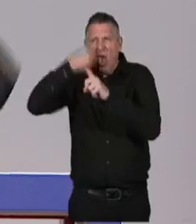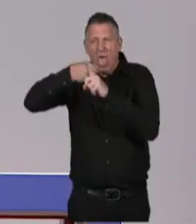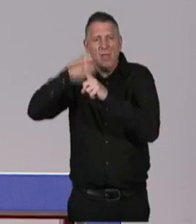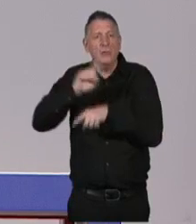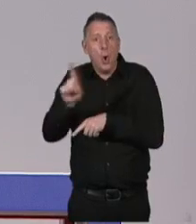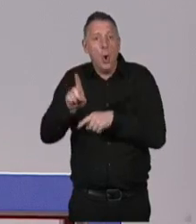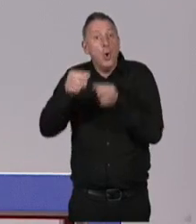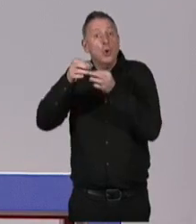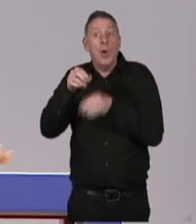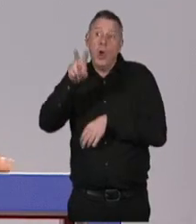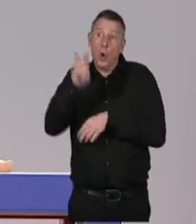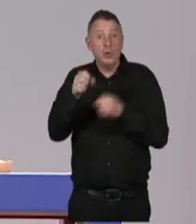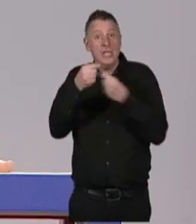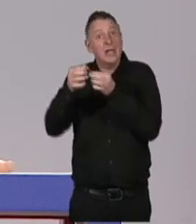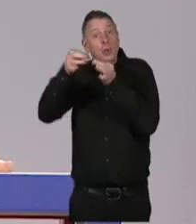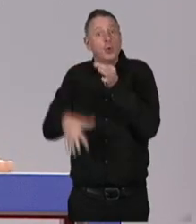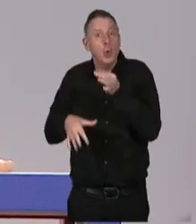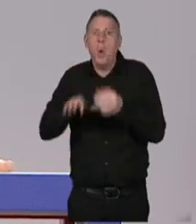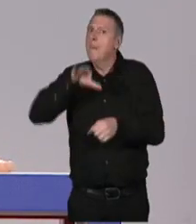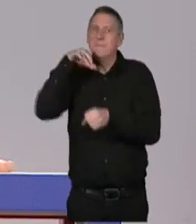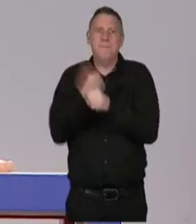Ça n'est pas une punition.